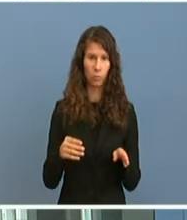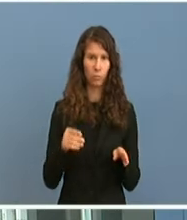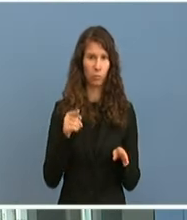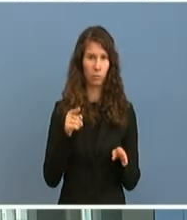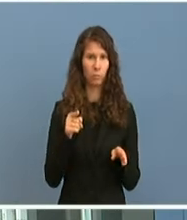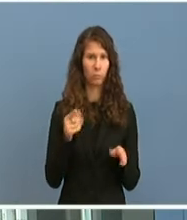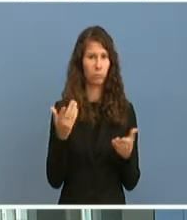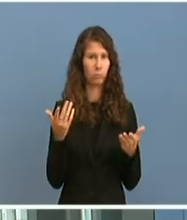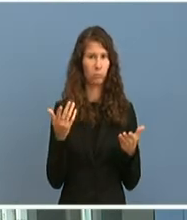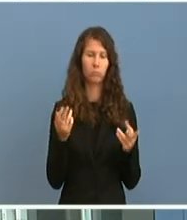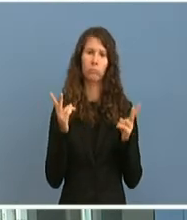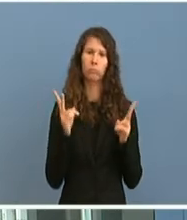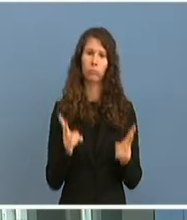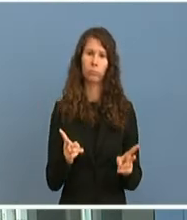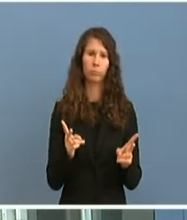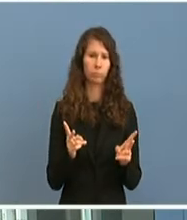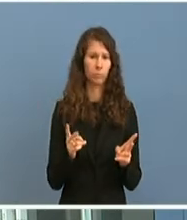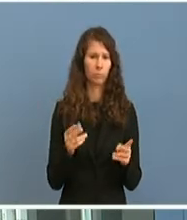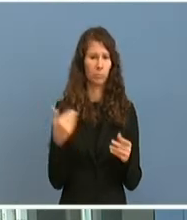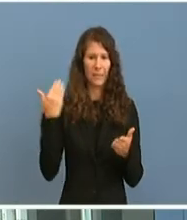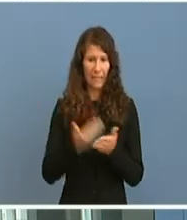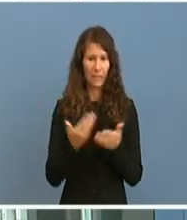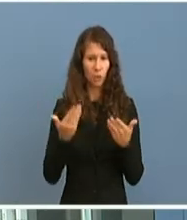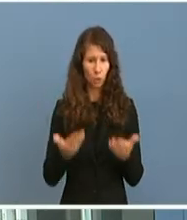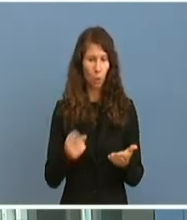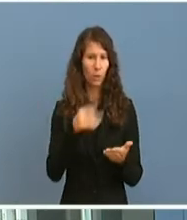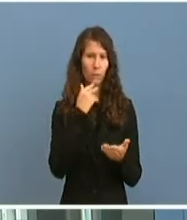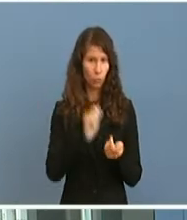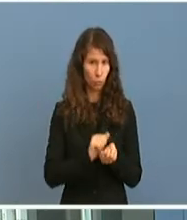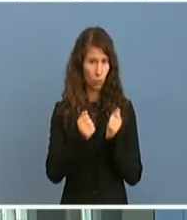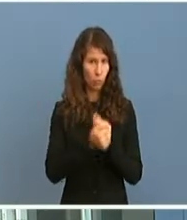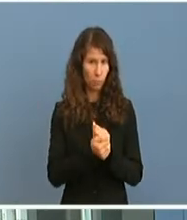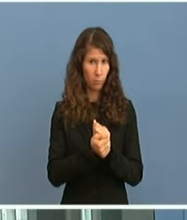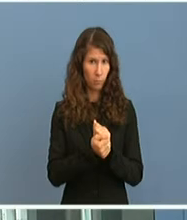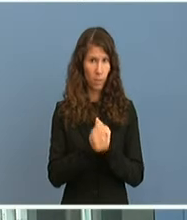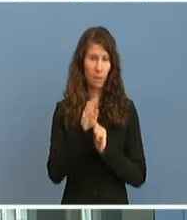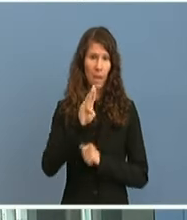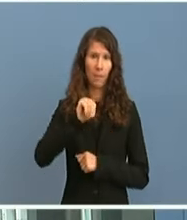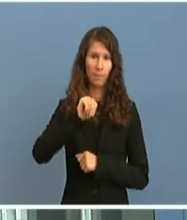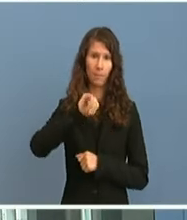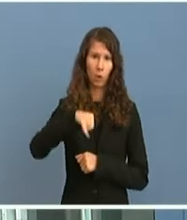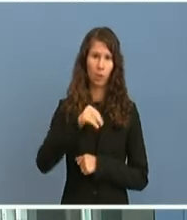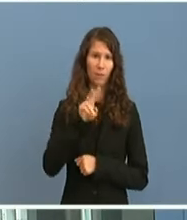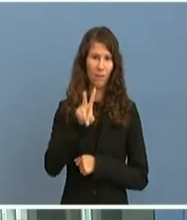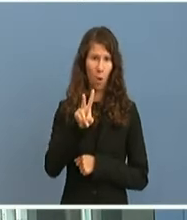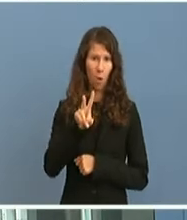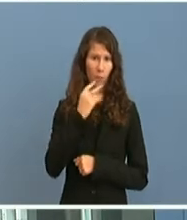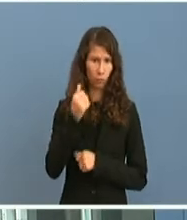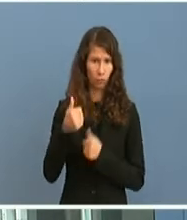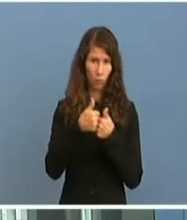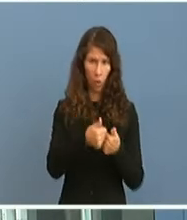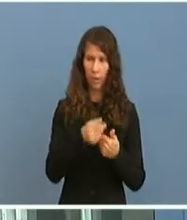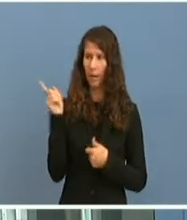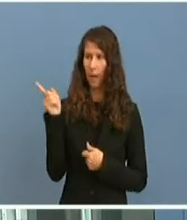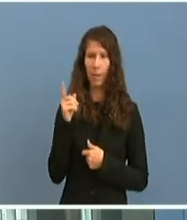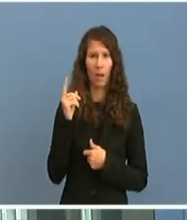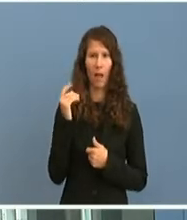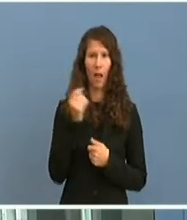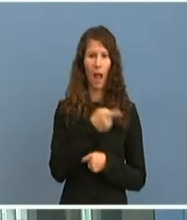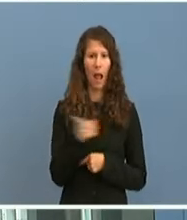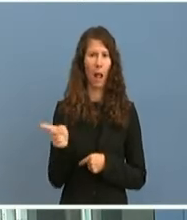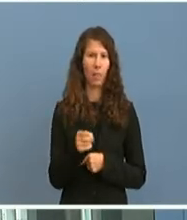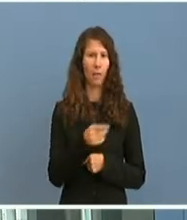dass die sozusagen die Handhabung bis jetzt ändern würde und dem BMJV folgen würde. Aber wir werden jetzt nicht nach und nach jedes Ministerium nochmal durchgehen.